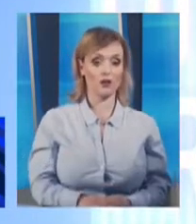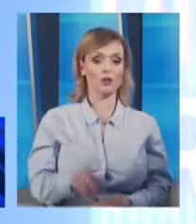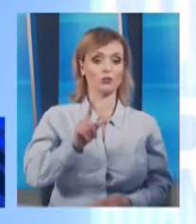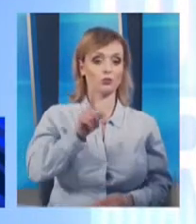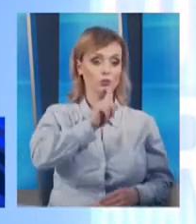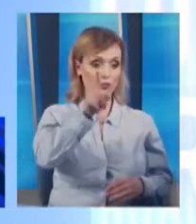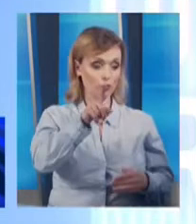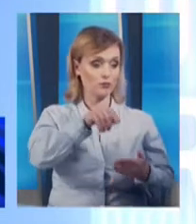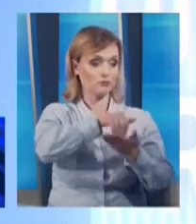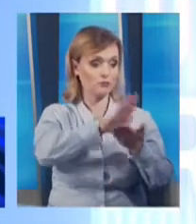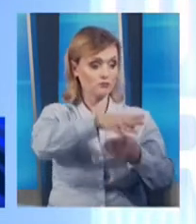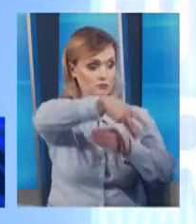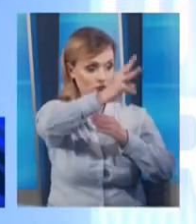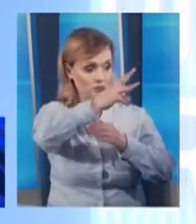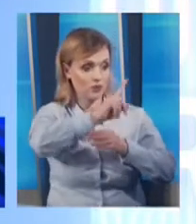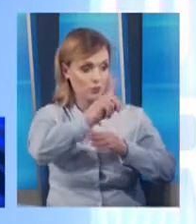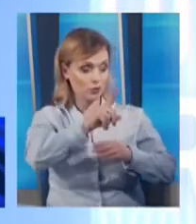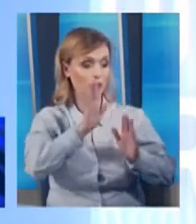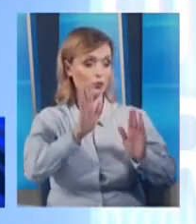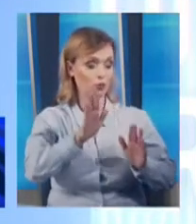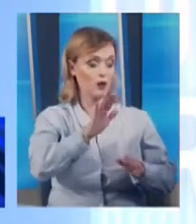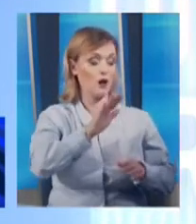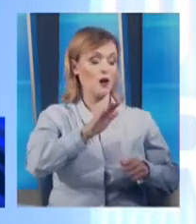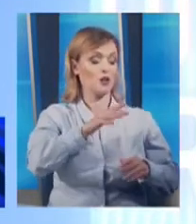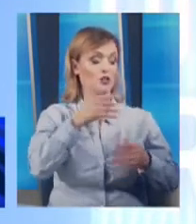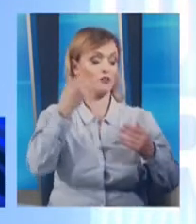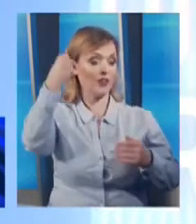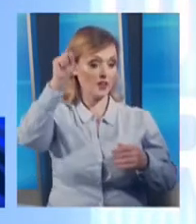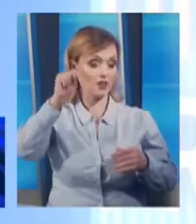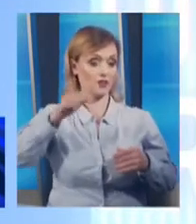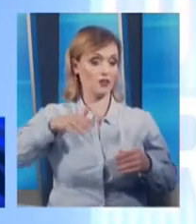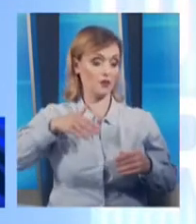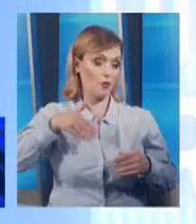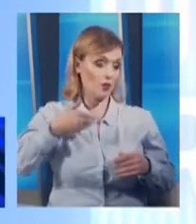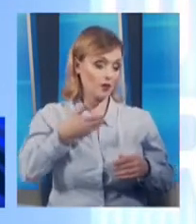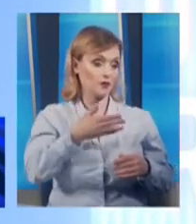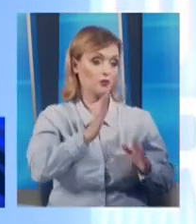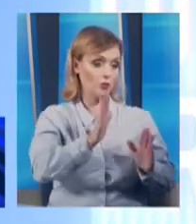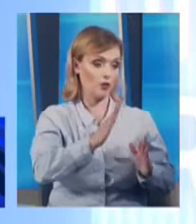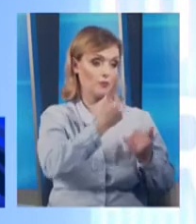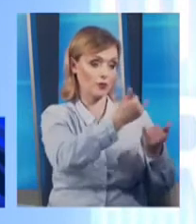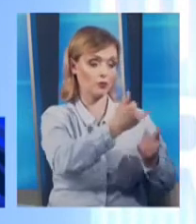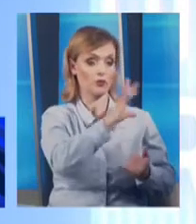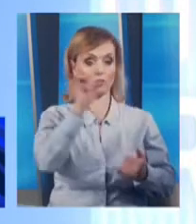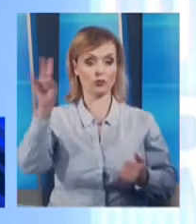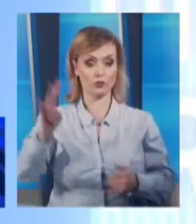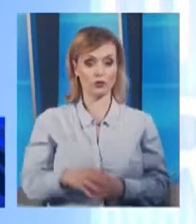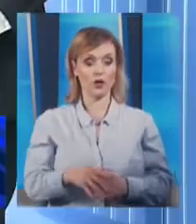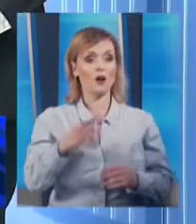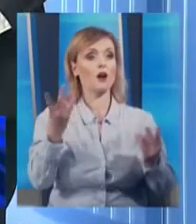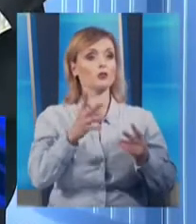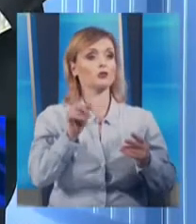de imagini din înregistrări va fi Dodon. Cum trebuie să acționăm pentru a asigura un proces electoral în secții de votare